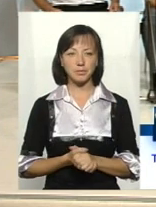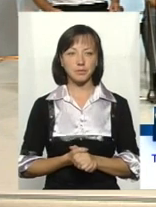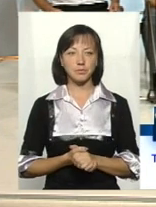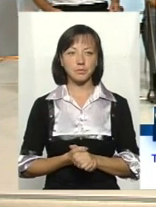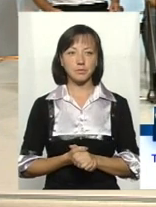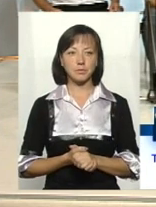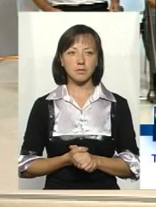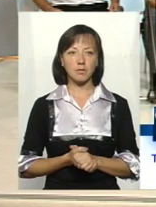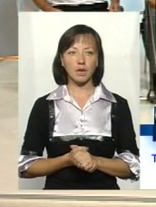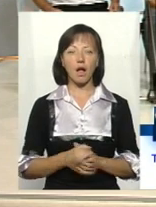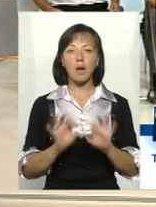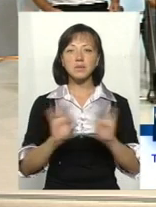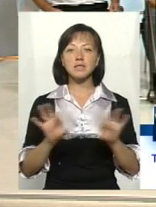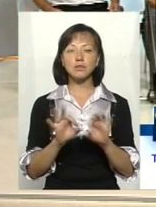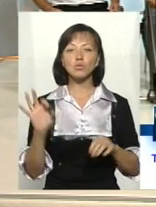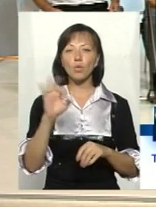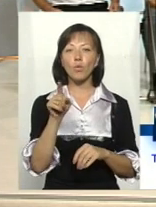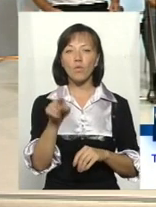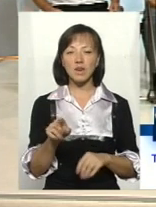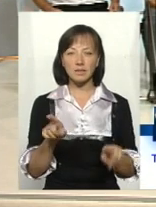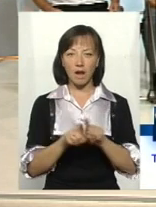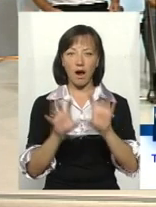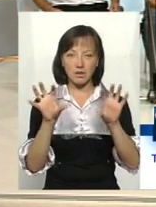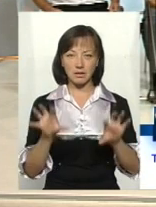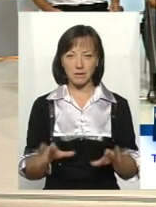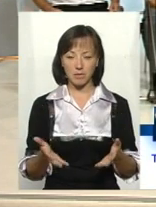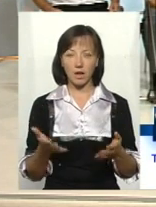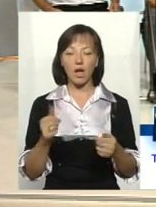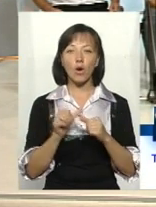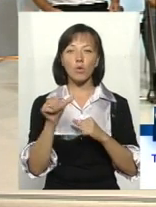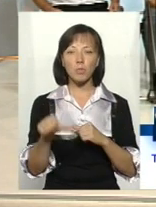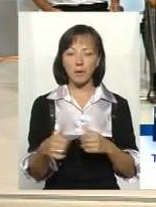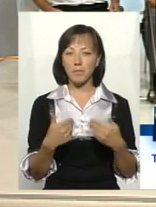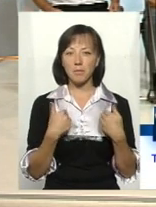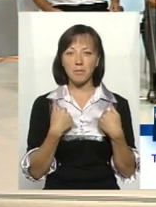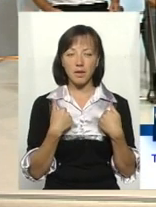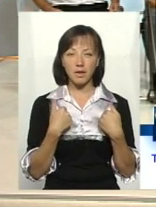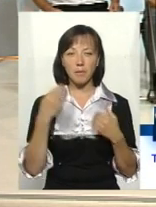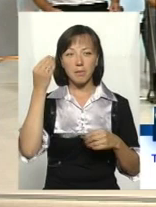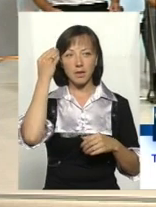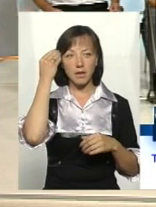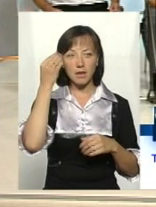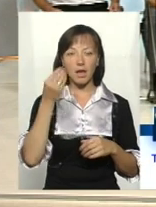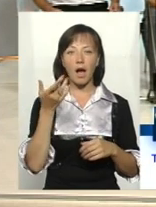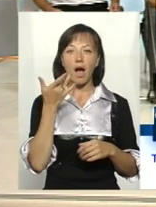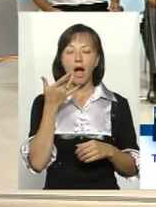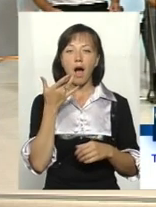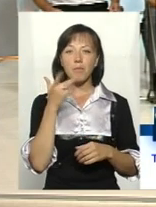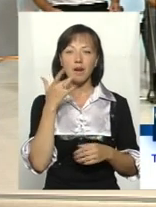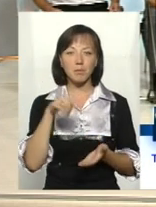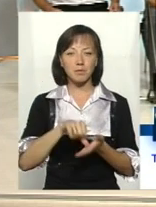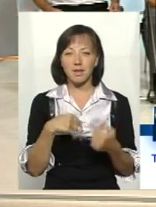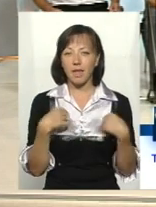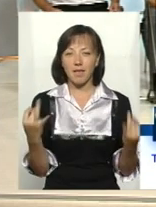Пожалуйста, объясните, что же у вас такая концепция. И кроме того, мнение, допустим, американского представителя меня совсем